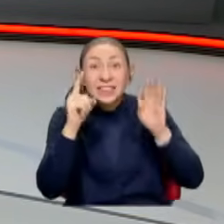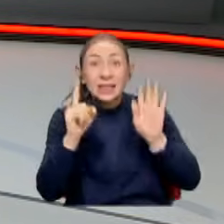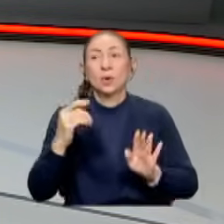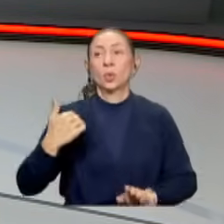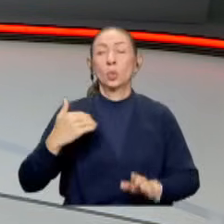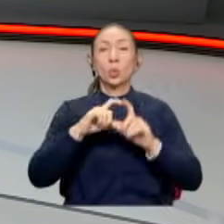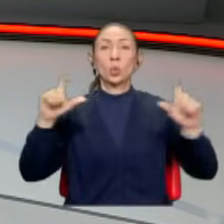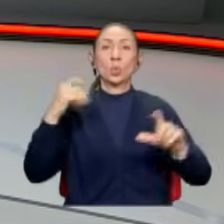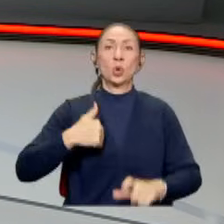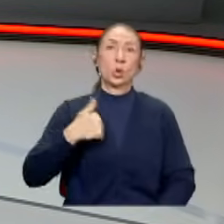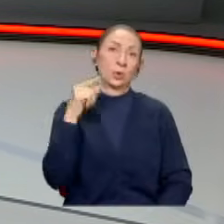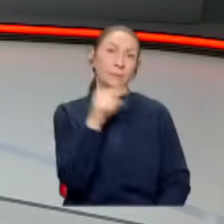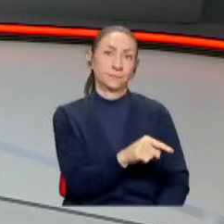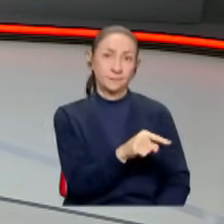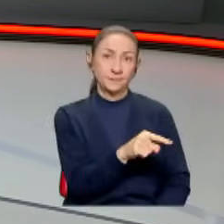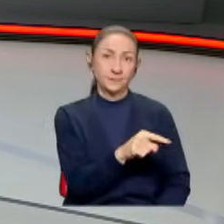kurumudur